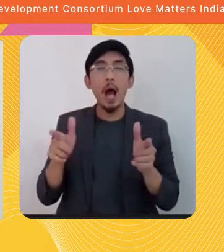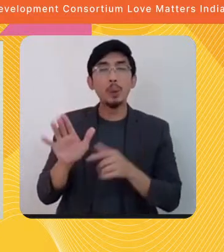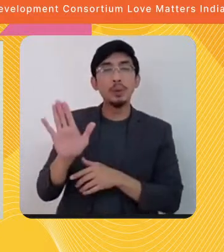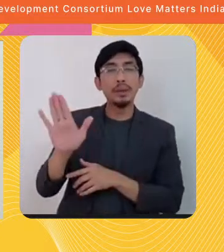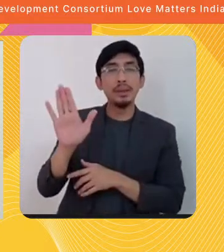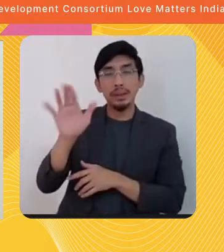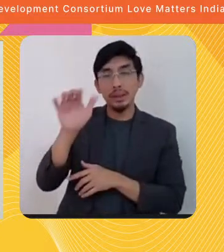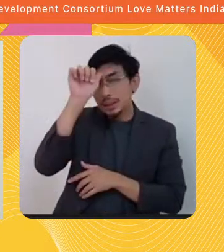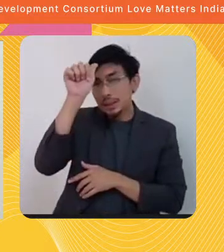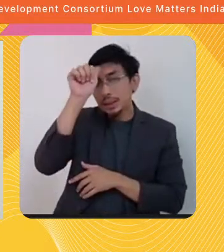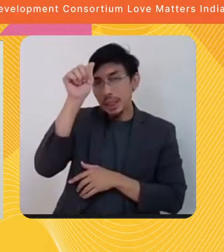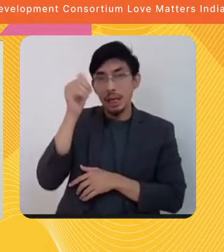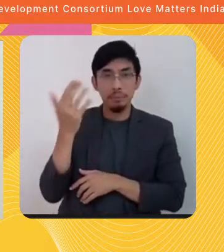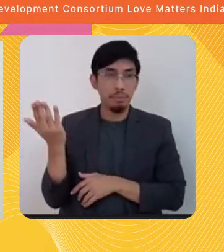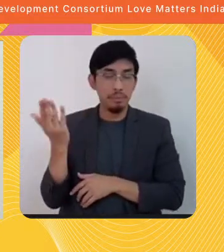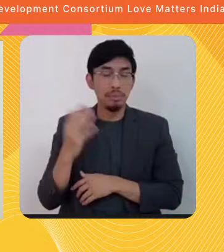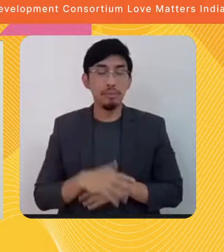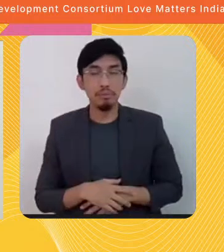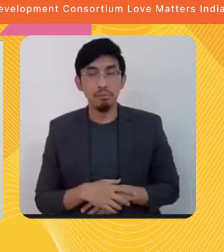किया,